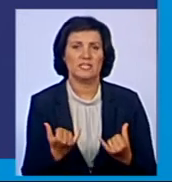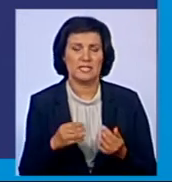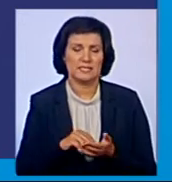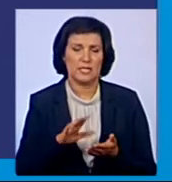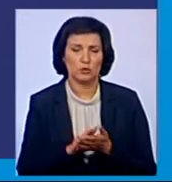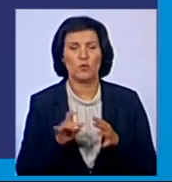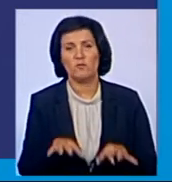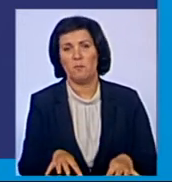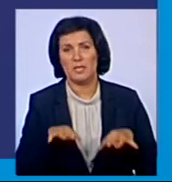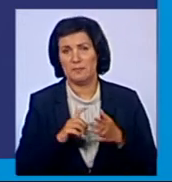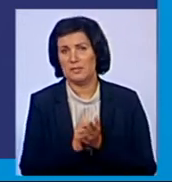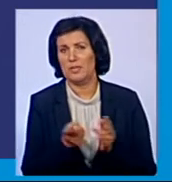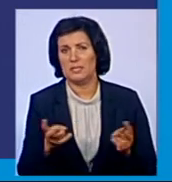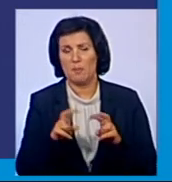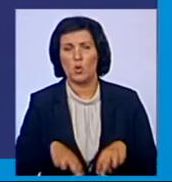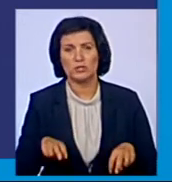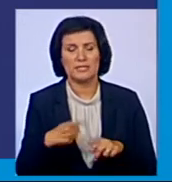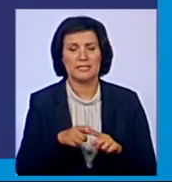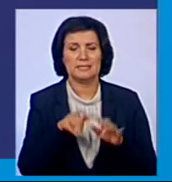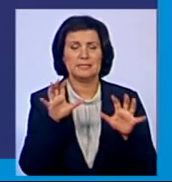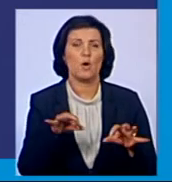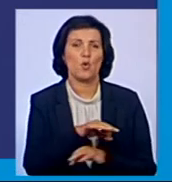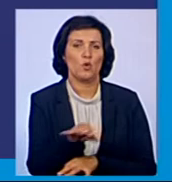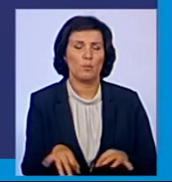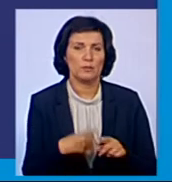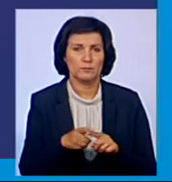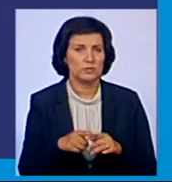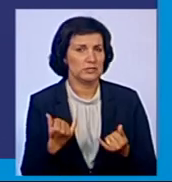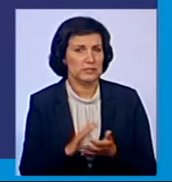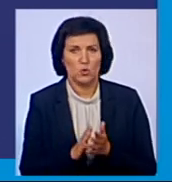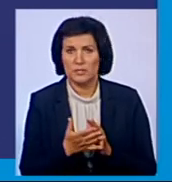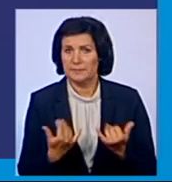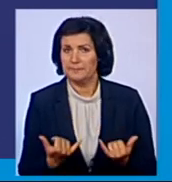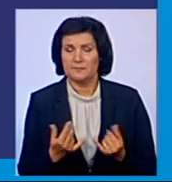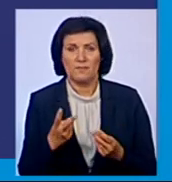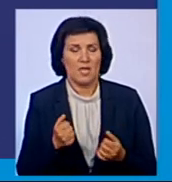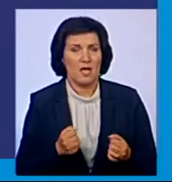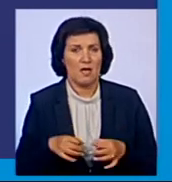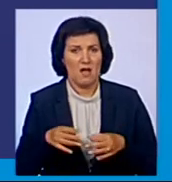зареєстровано в парламенті. Терміново треба розглядати ці законопроекти, тому що ситуація сьогоднішня на